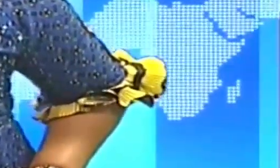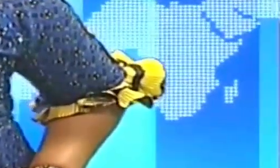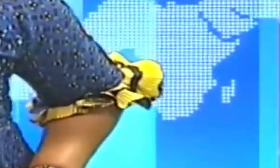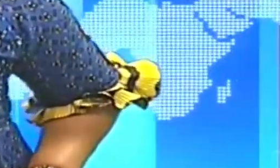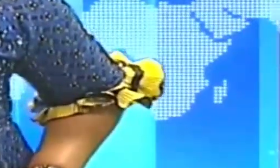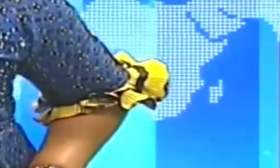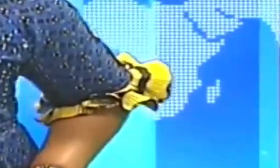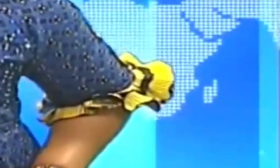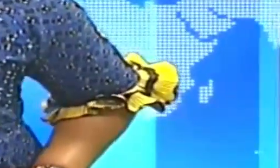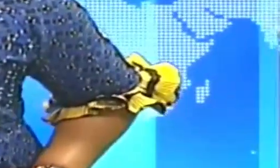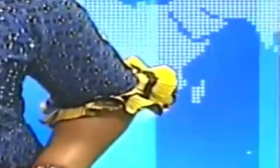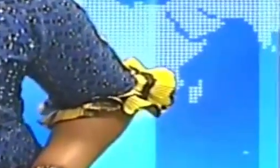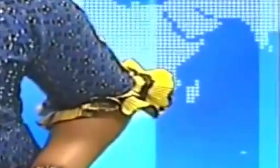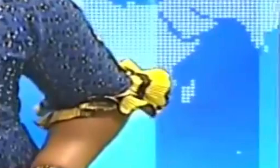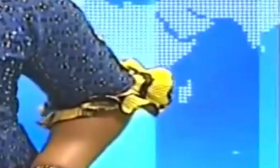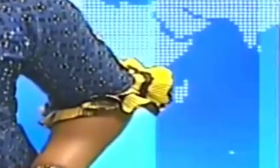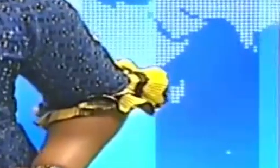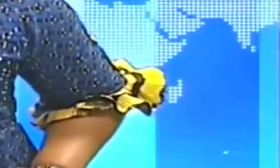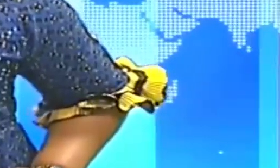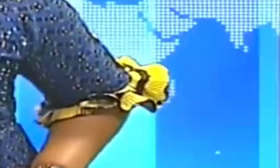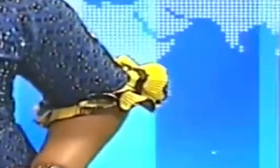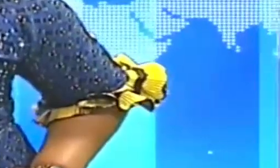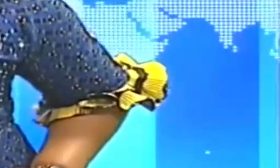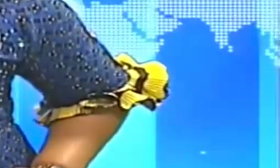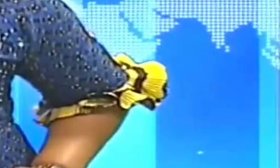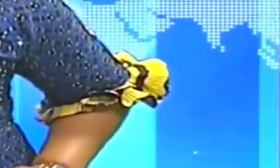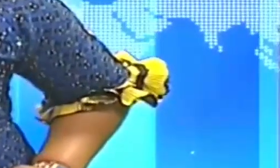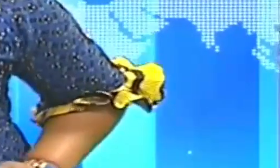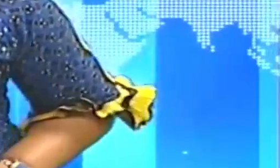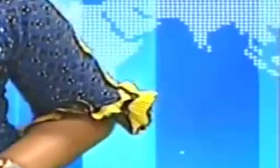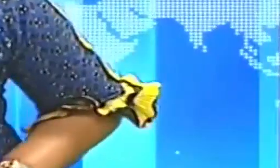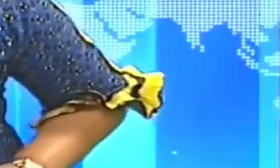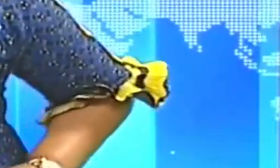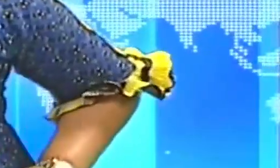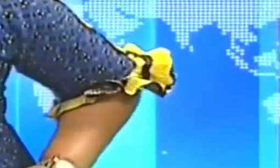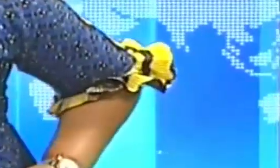sera pour moi le plaisir de vous retrouver demain à 20h. Très bon tour de programme